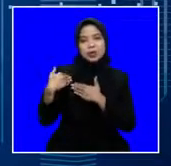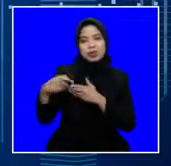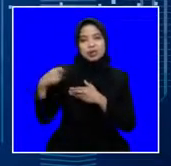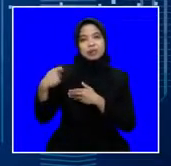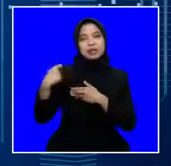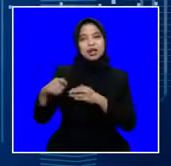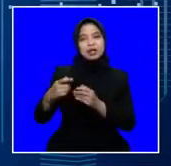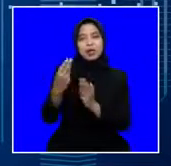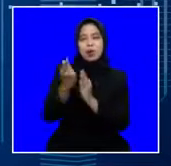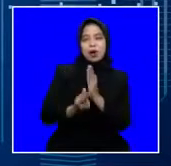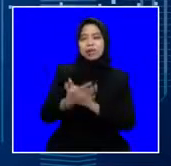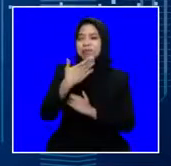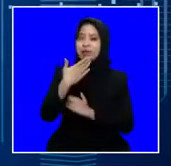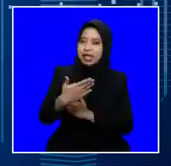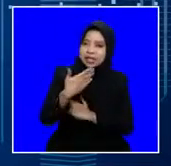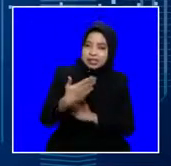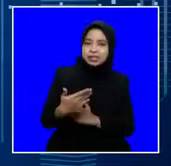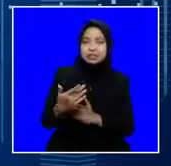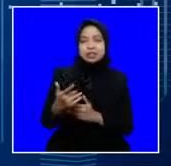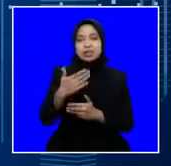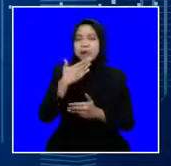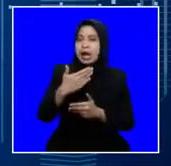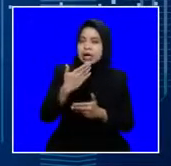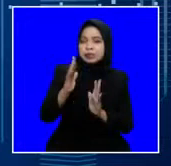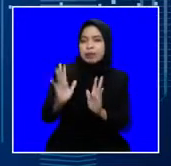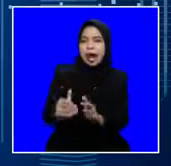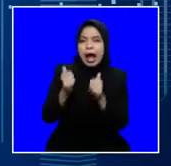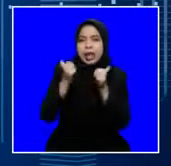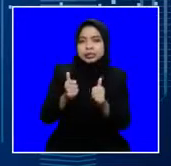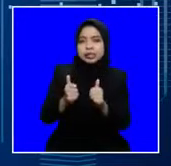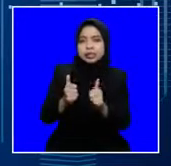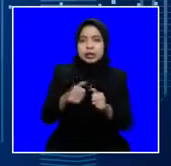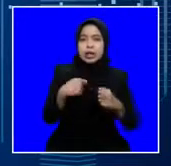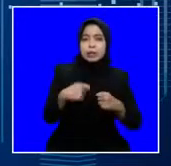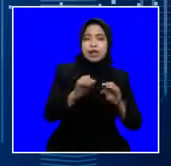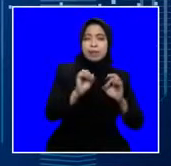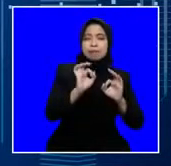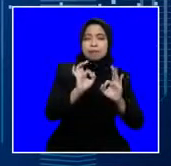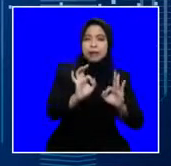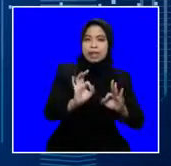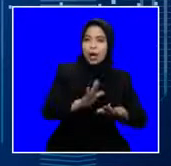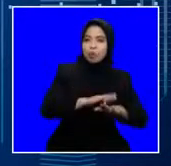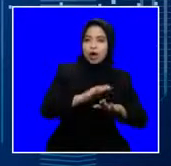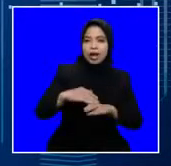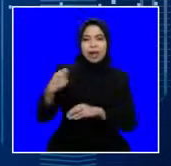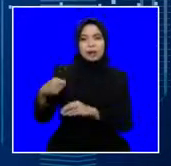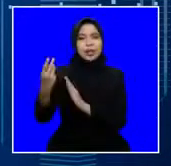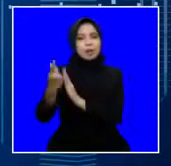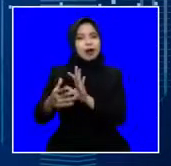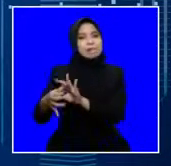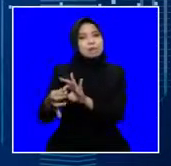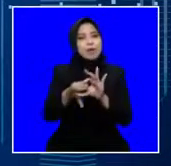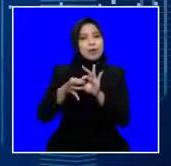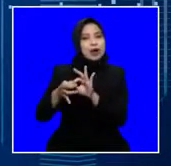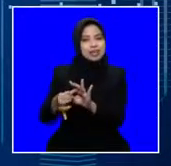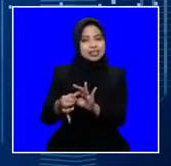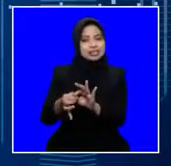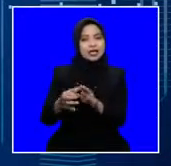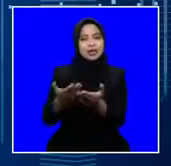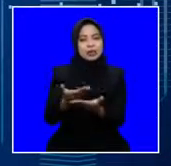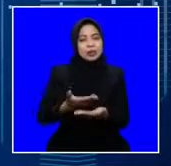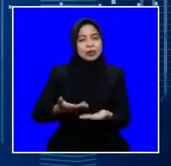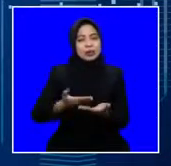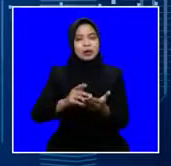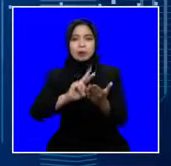Kemenq yang berhasil menciptakan kolaborasi dan beberapa perubahan-perubahan di